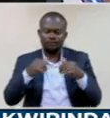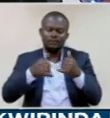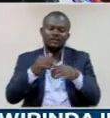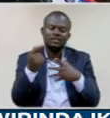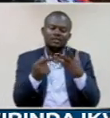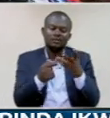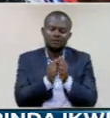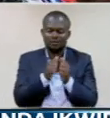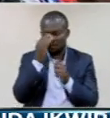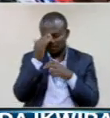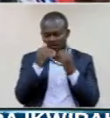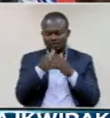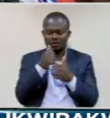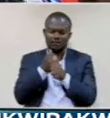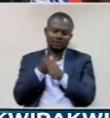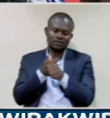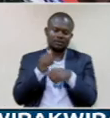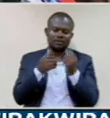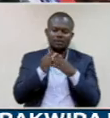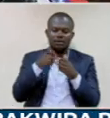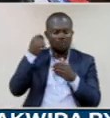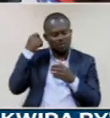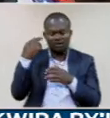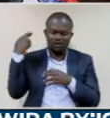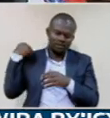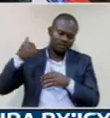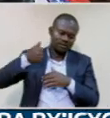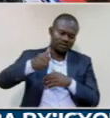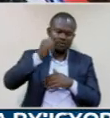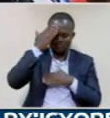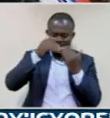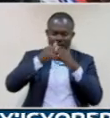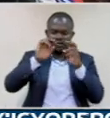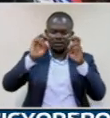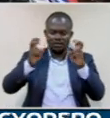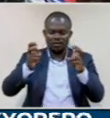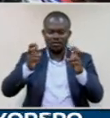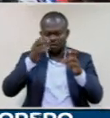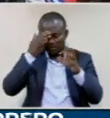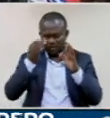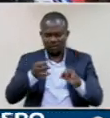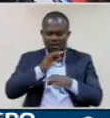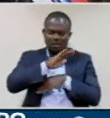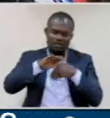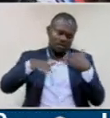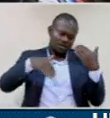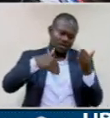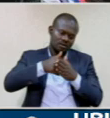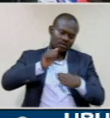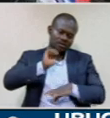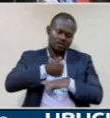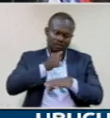kuko buri umwe yagombye kumva ko ari uruhare rwe mu kugira ngo ingamba zose